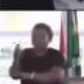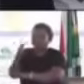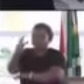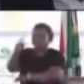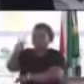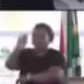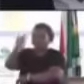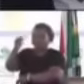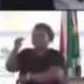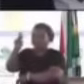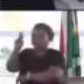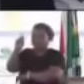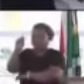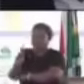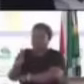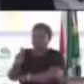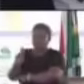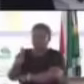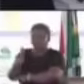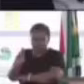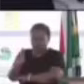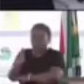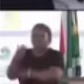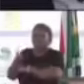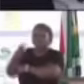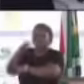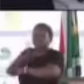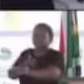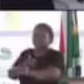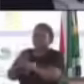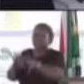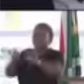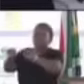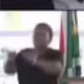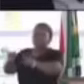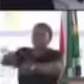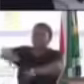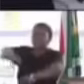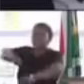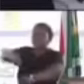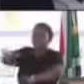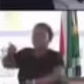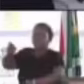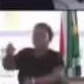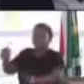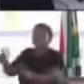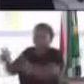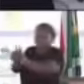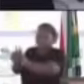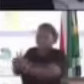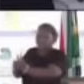belapha bake basiphatha lesifunda bebambisene nomdlokombane